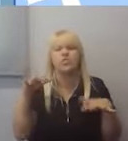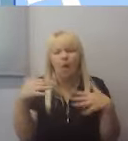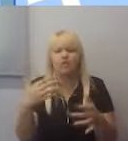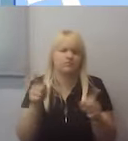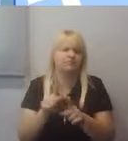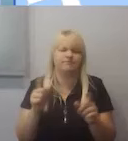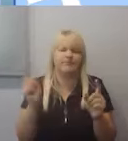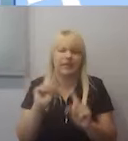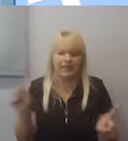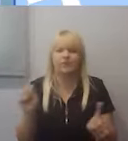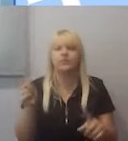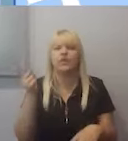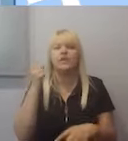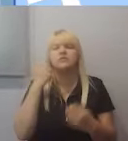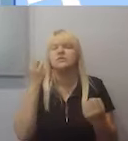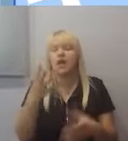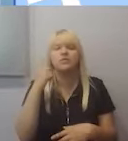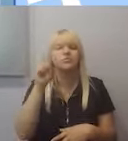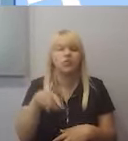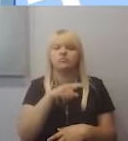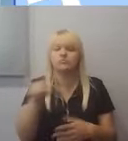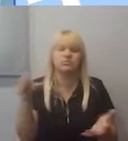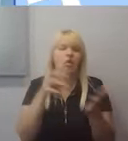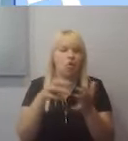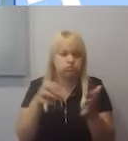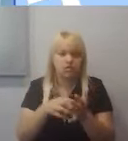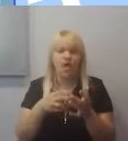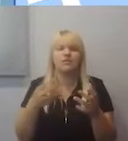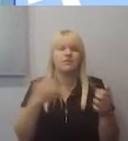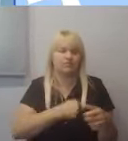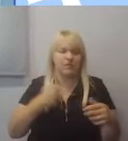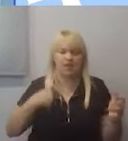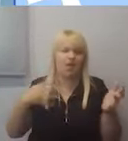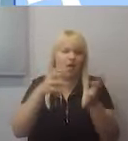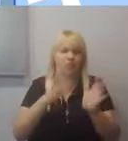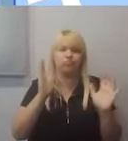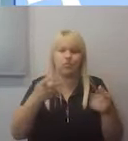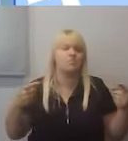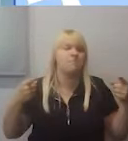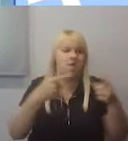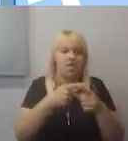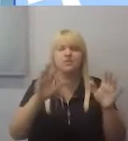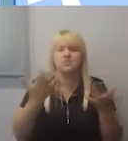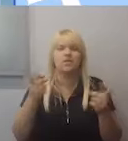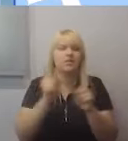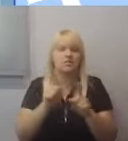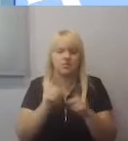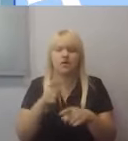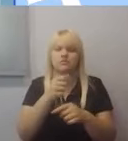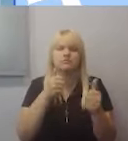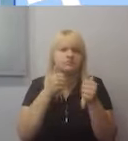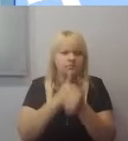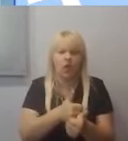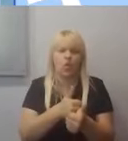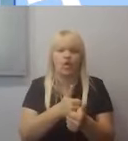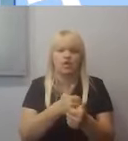jā skaidrs ka ka tie objekti noteikti varētu būt mērķis un tāpēc arī svarīgi jā kā saka ka kā saka sekot līdzi tam norādījumiam kā